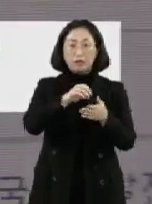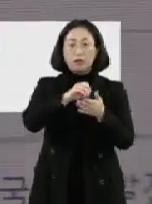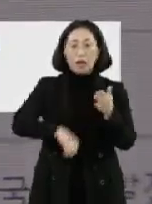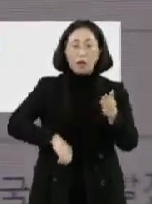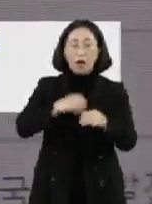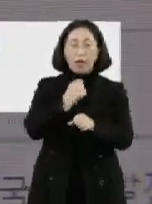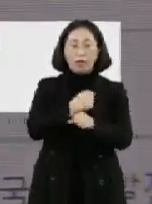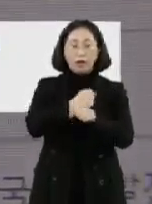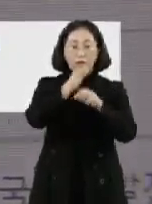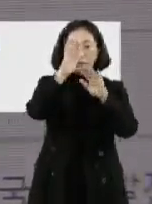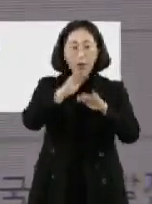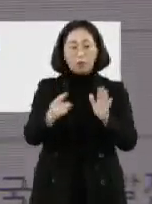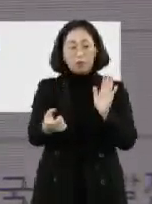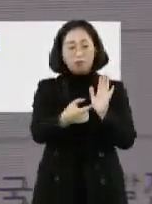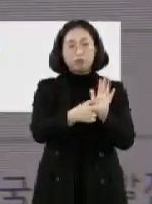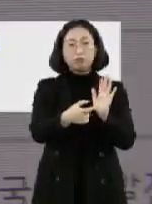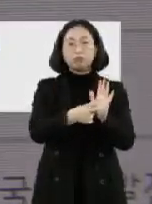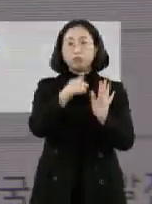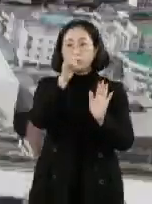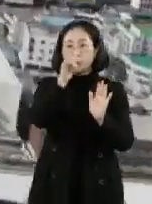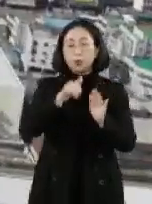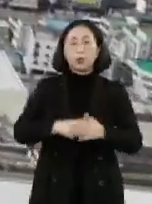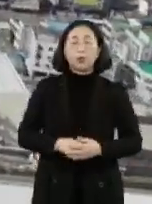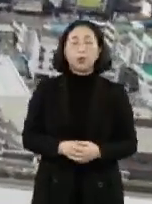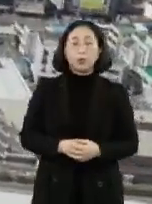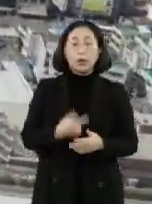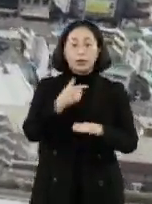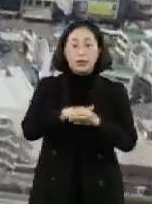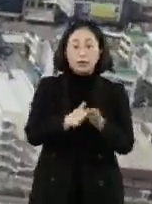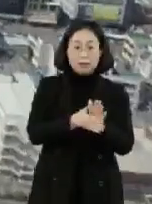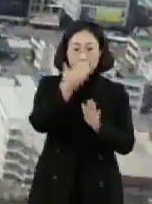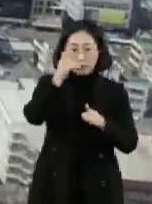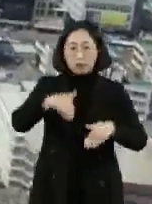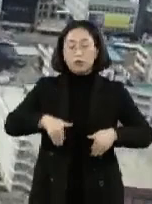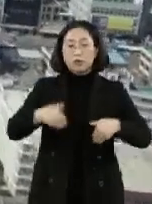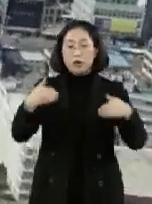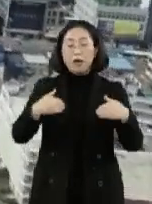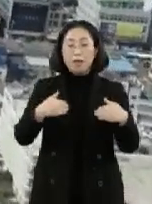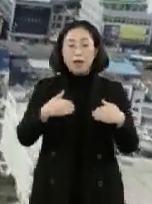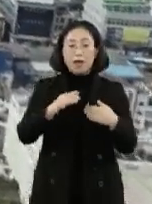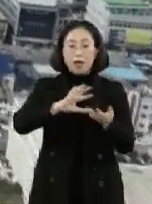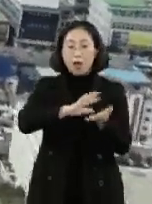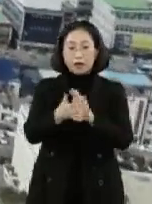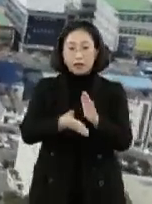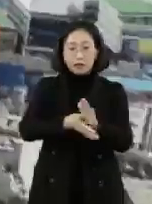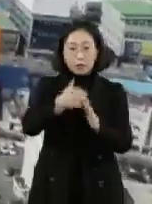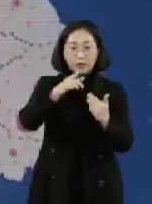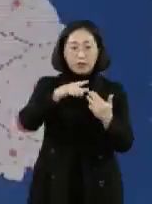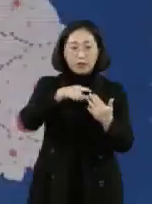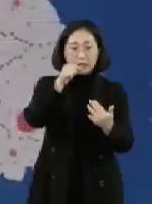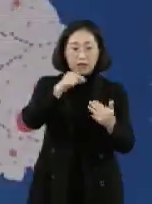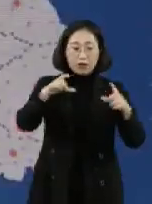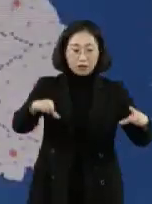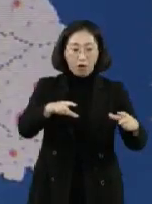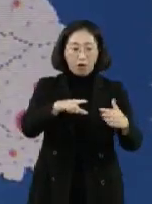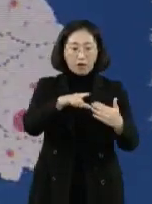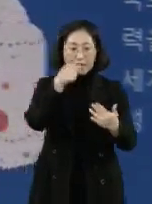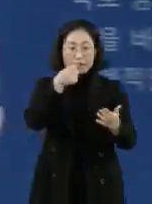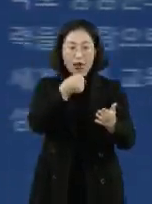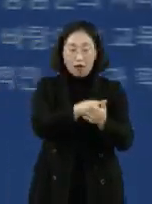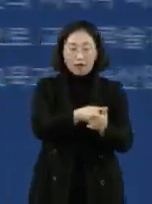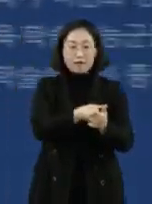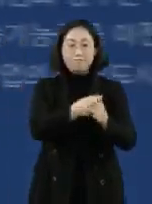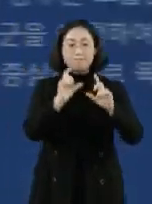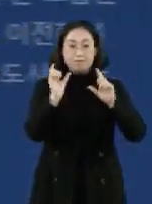제외한다는 내용이 여전히 올라와 있습니다. 대전시나 충남도에 혁신도시 지구 지정부터 한 뒤 공공기관